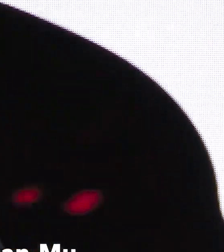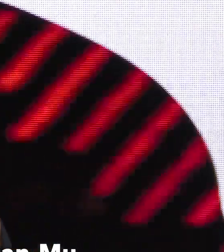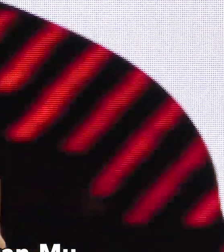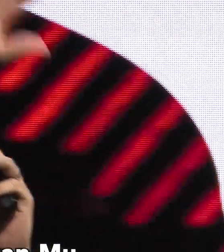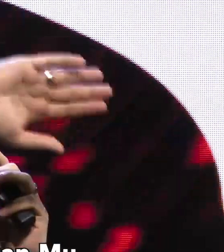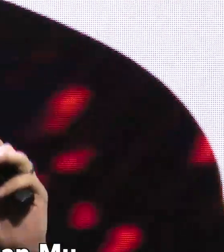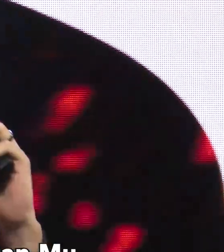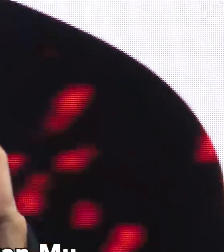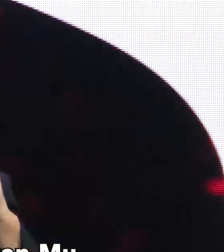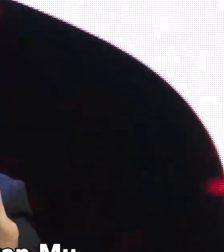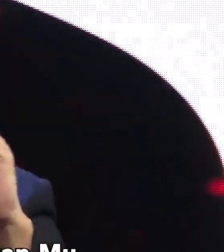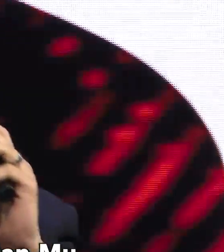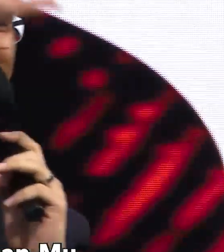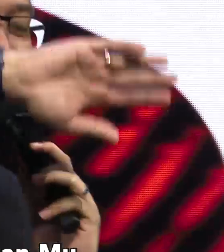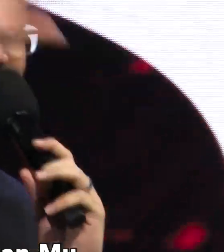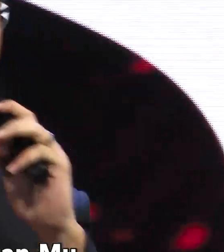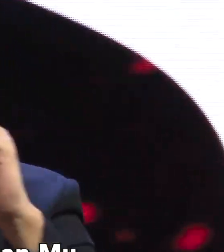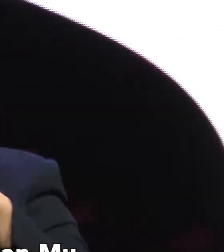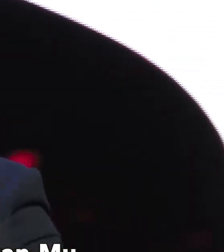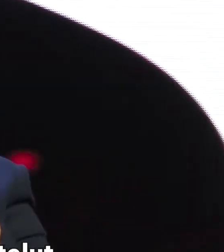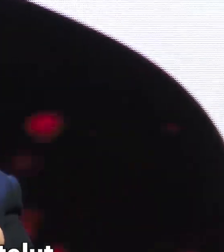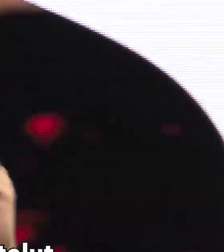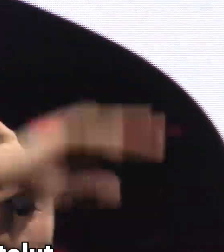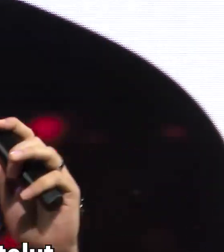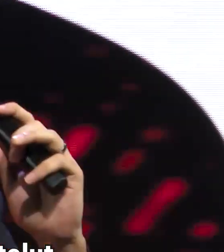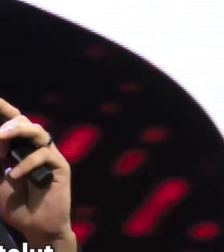Kibarkan panji keselamatanmu